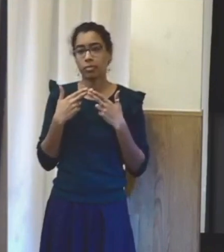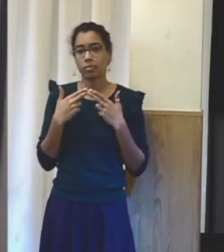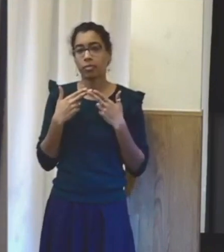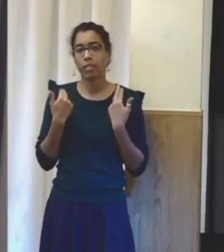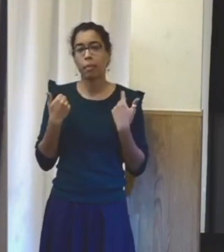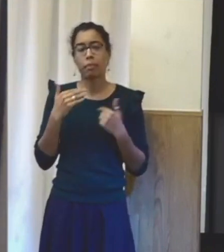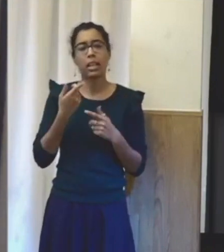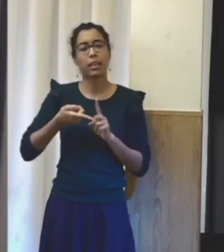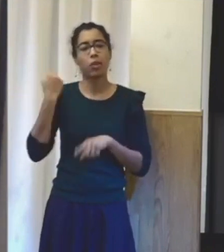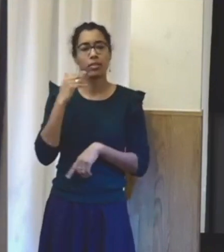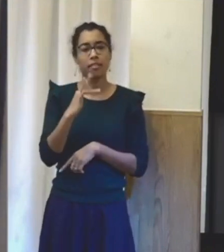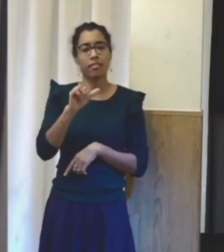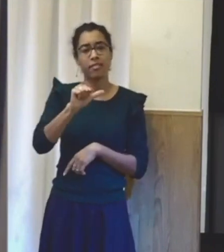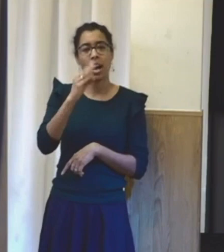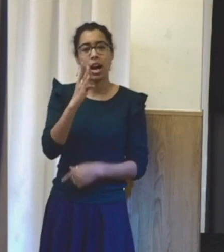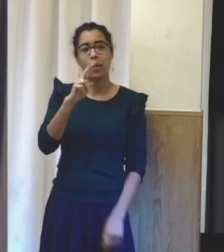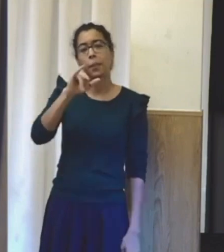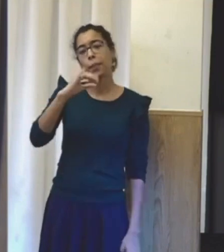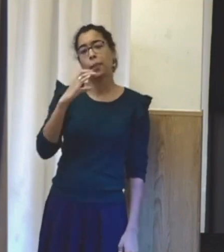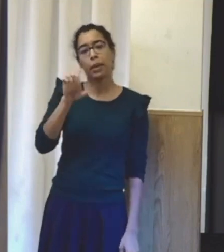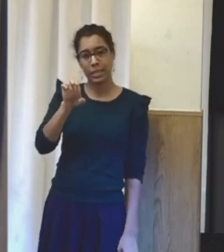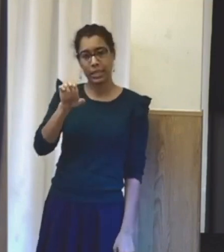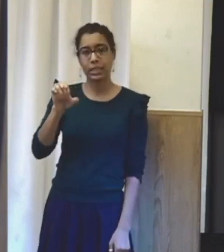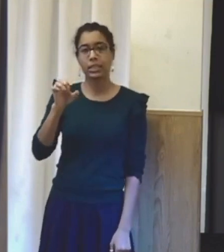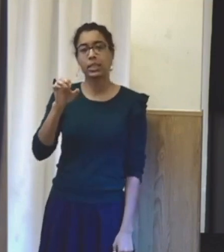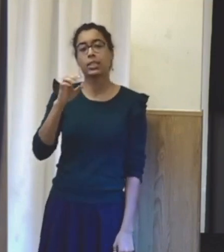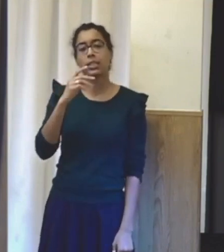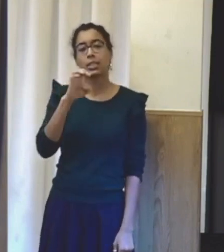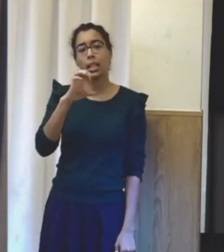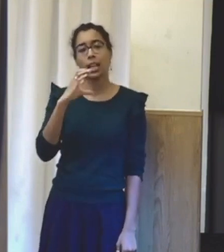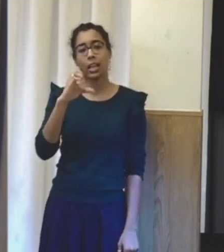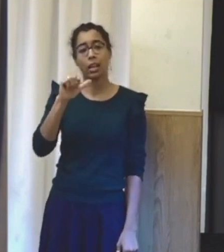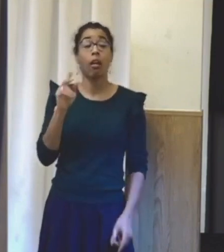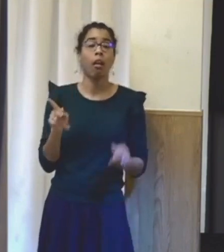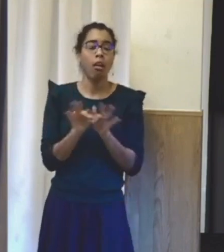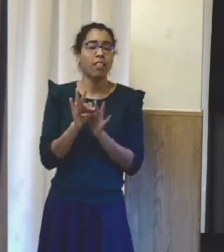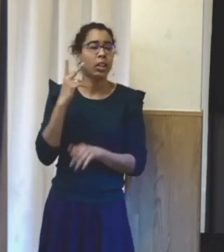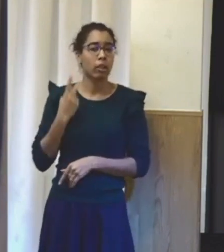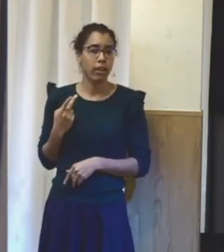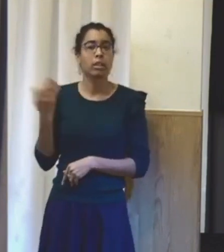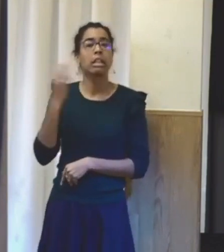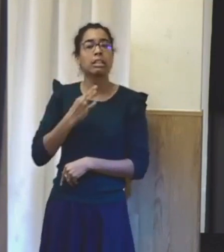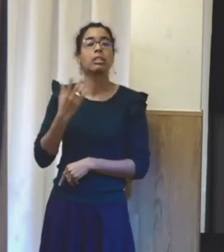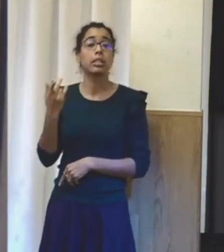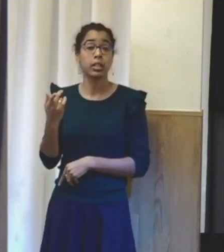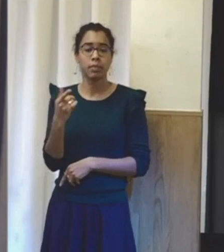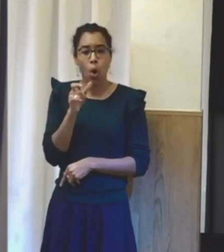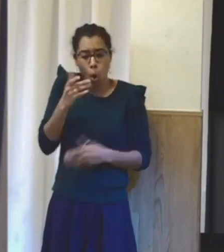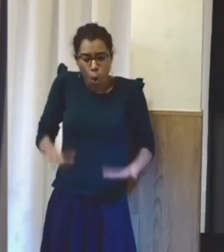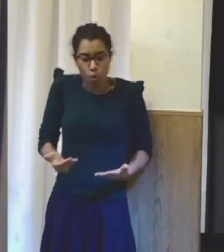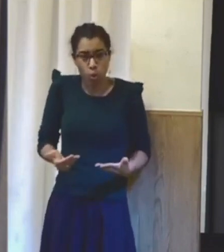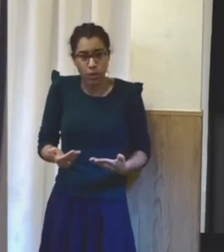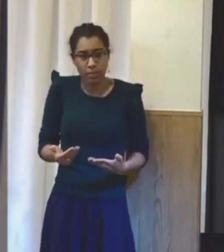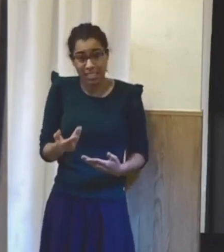venu et il a dit aujourd'hui. Il a insisté sur ce mot aujourd'hui. Et